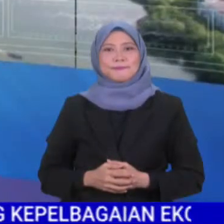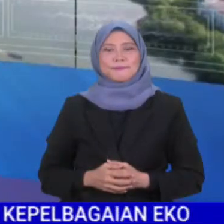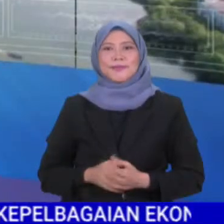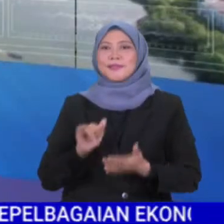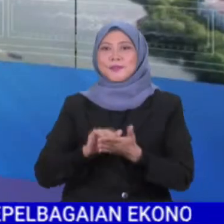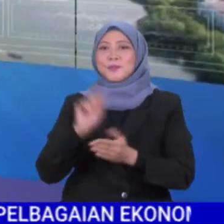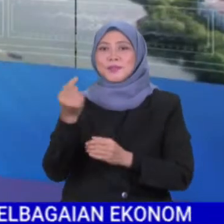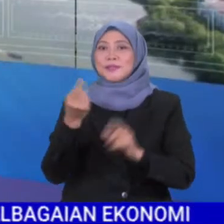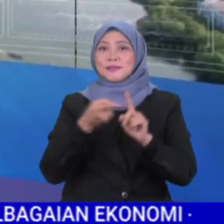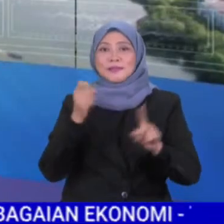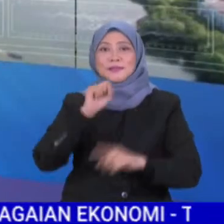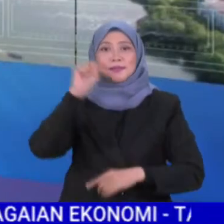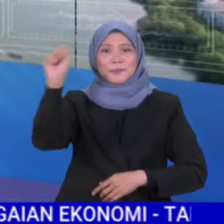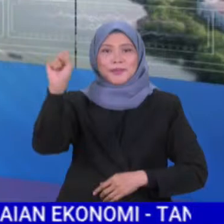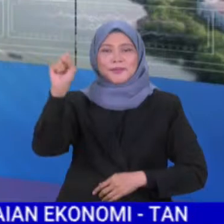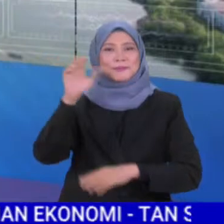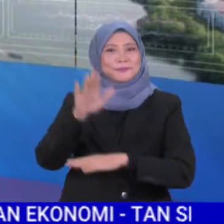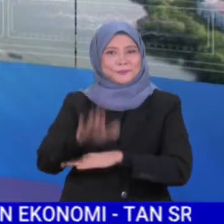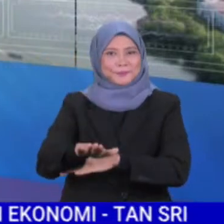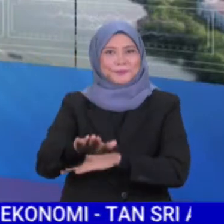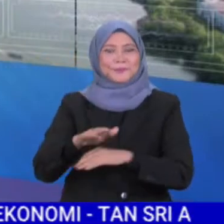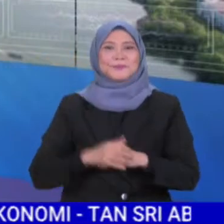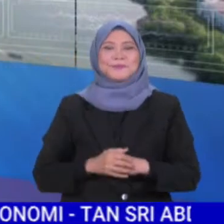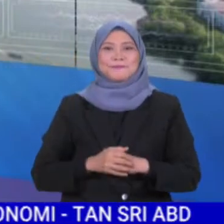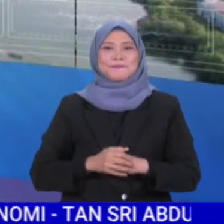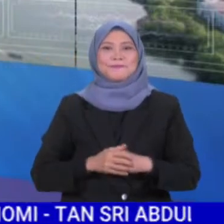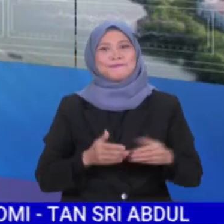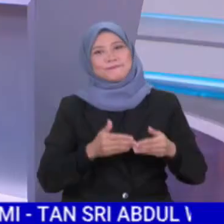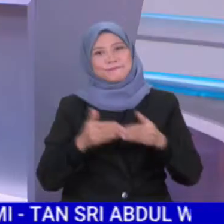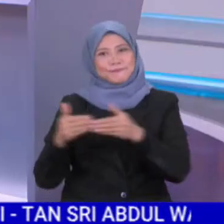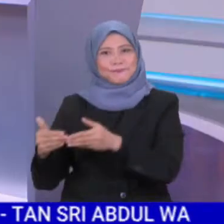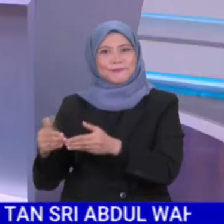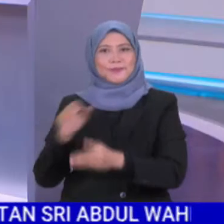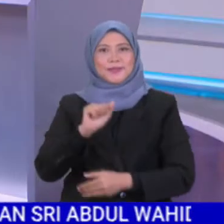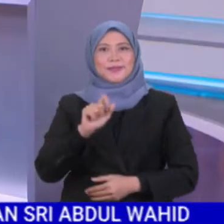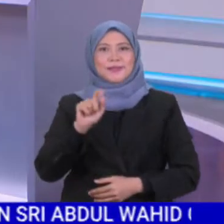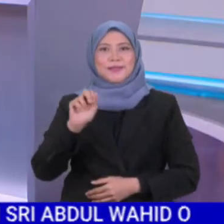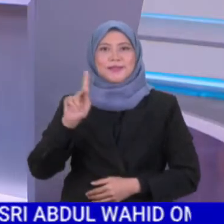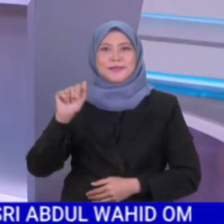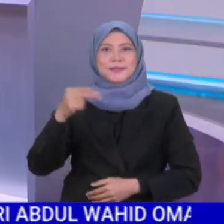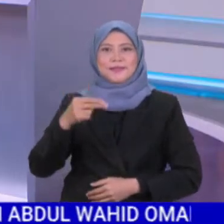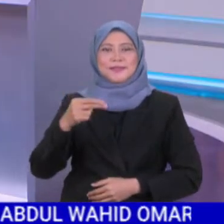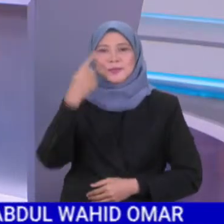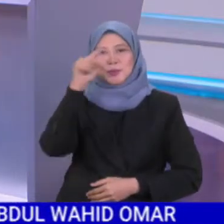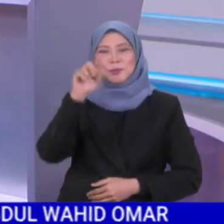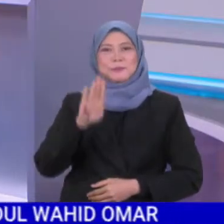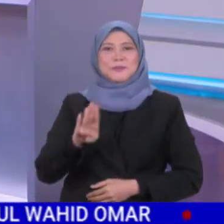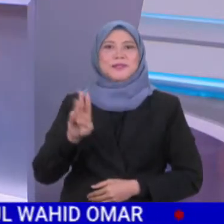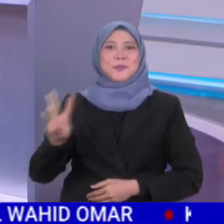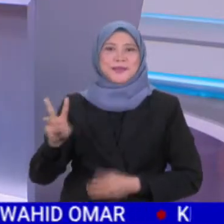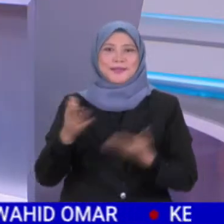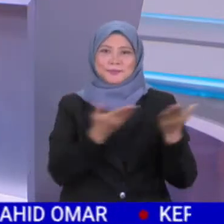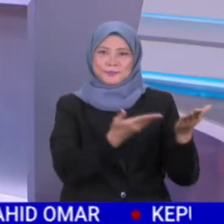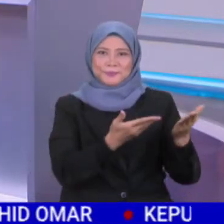Baik, sekian perkembangan berita dari Sabah untuk petang ini dan seterusnya kita kembali bersama Atika untuk laporan dalam berita wilayah selanjutnya.